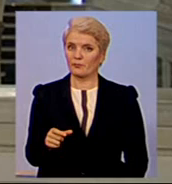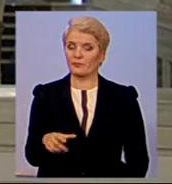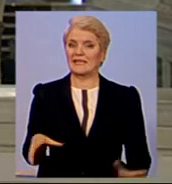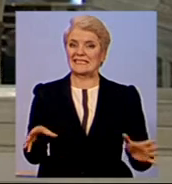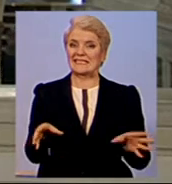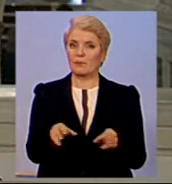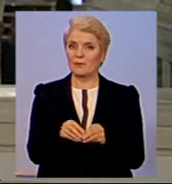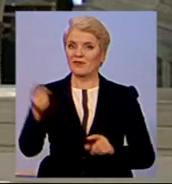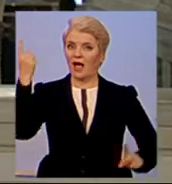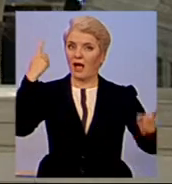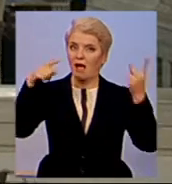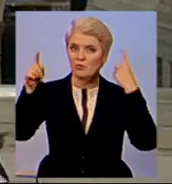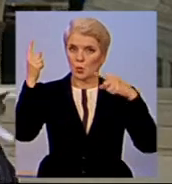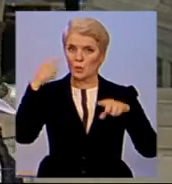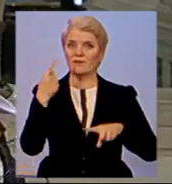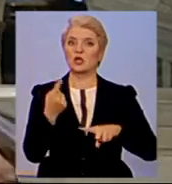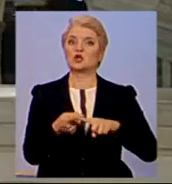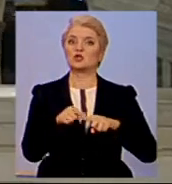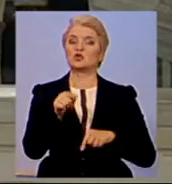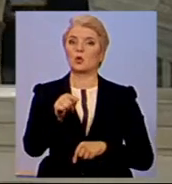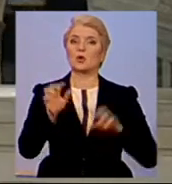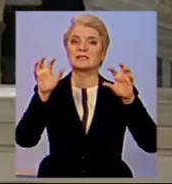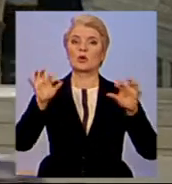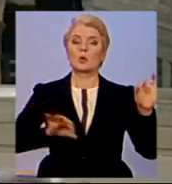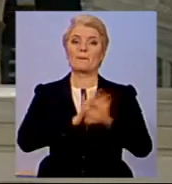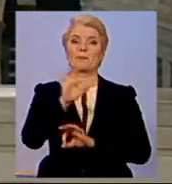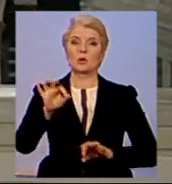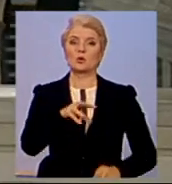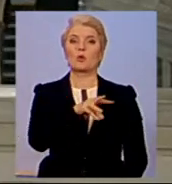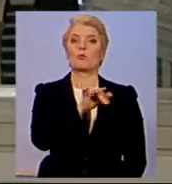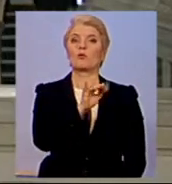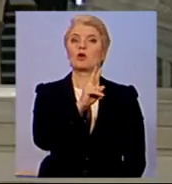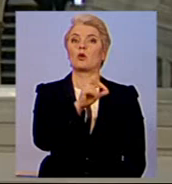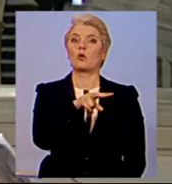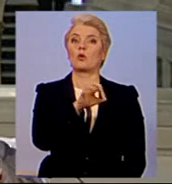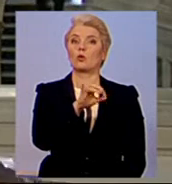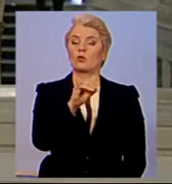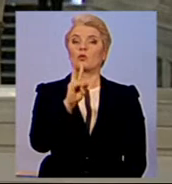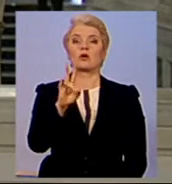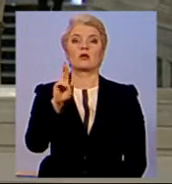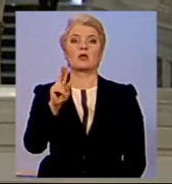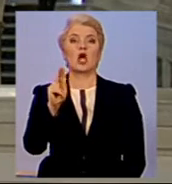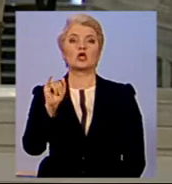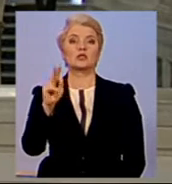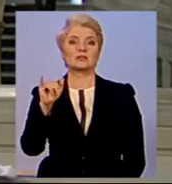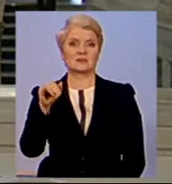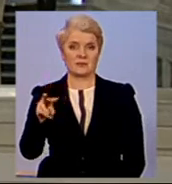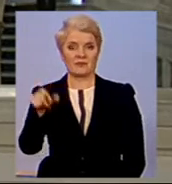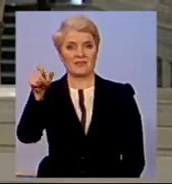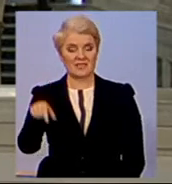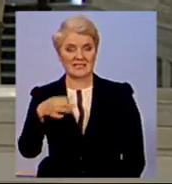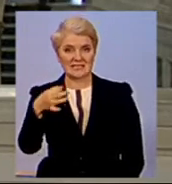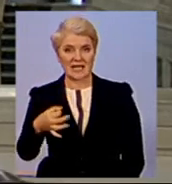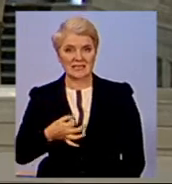співавторів цього законопроекту, Миколою Княжицьким, і він мені сказав те, що очікується, що найближчим часом це